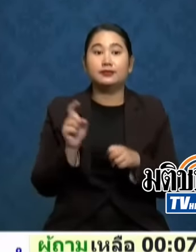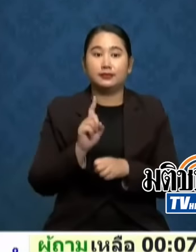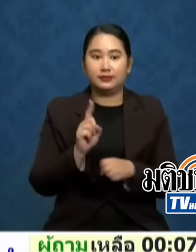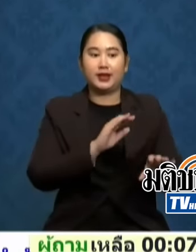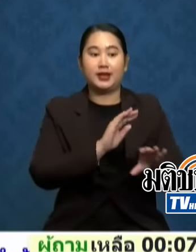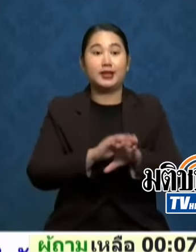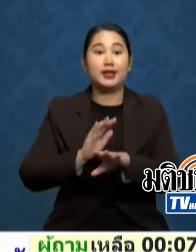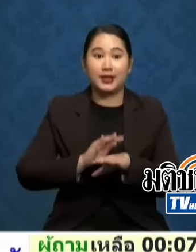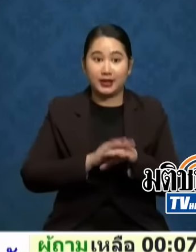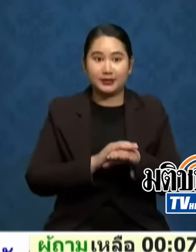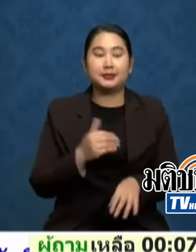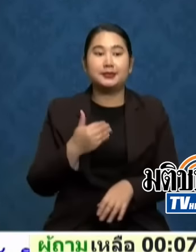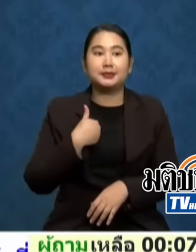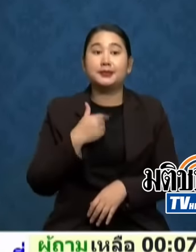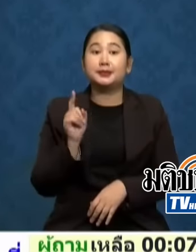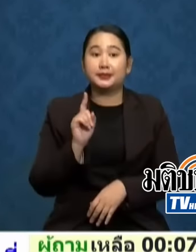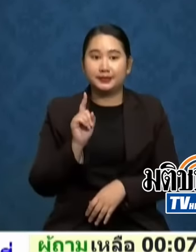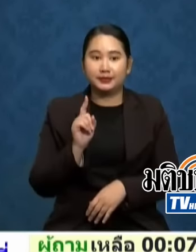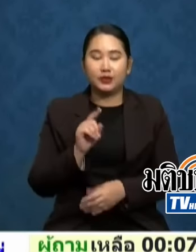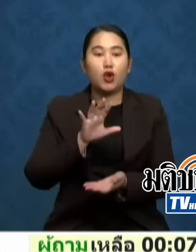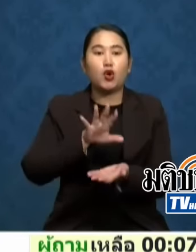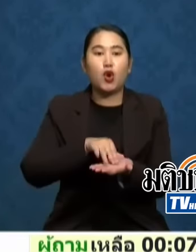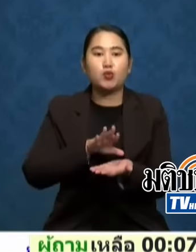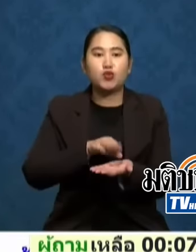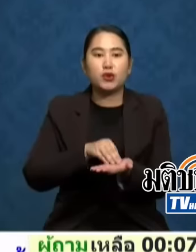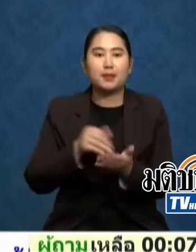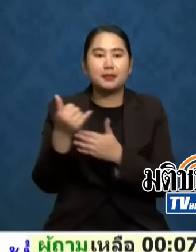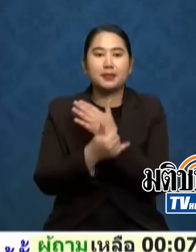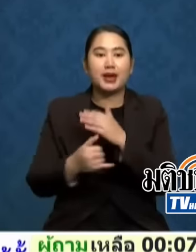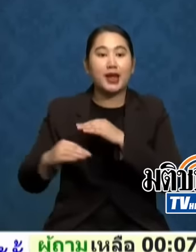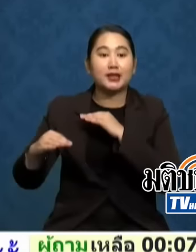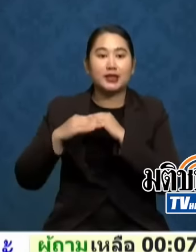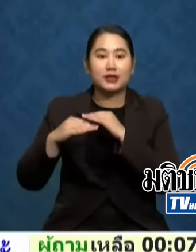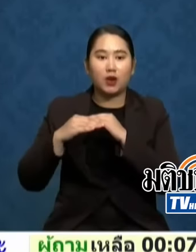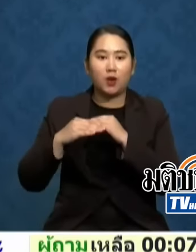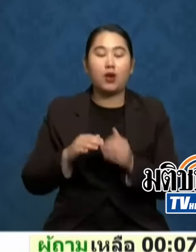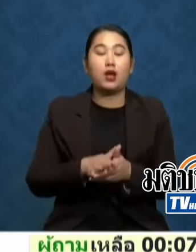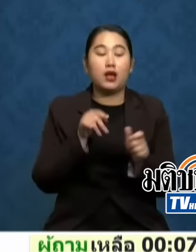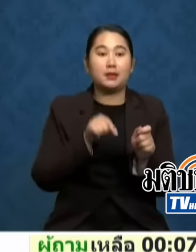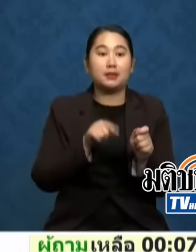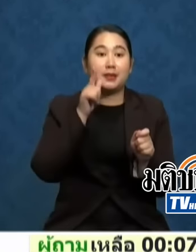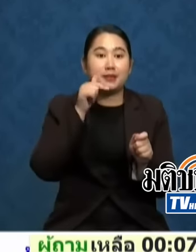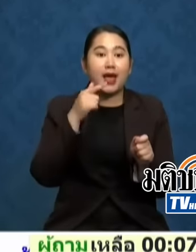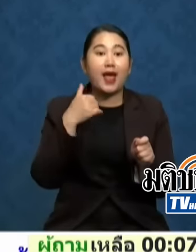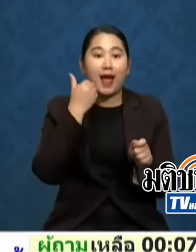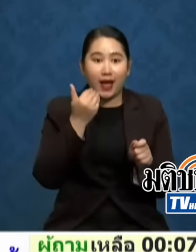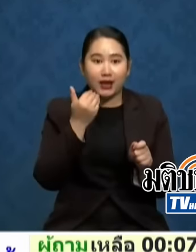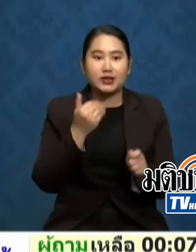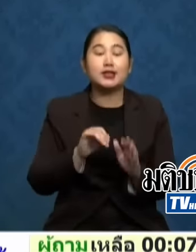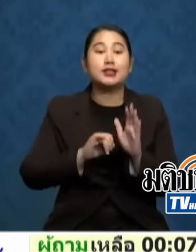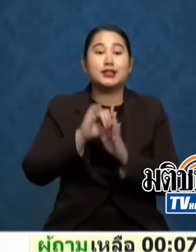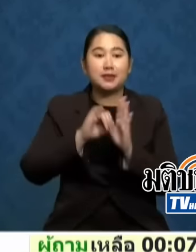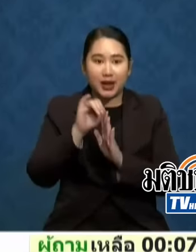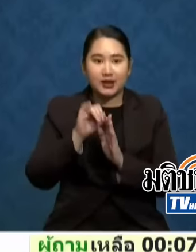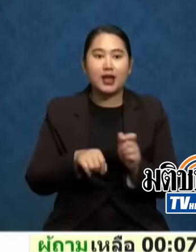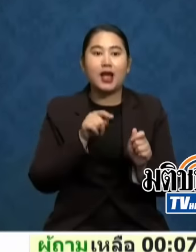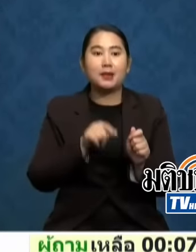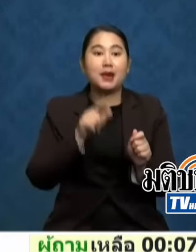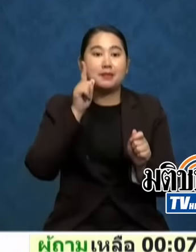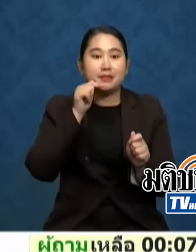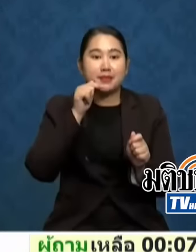จ้งเตือนเราขาดข้อมูลจากประเทศเพื่อนบ้านใช่ไหมครับที่อำเภอแม่อายจังหวัดเชียงใหม่ที่อำเภอแม่สาย